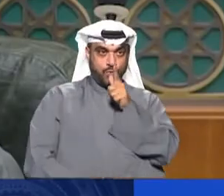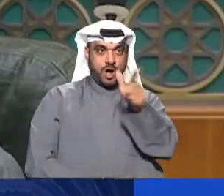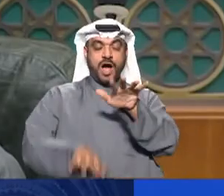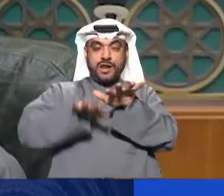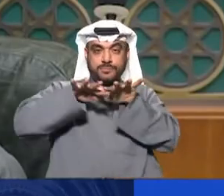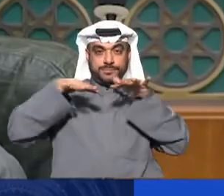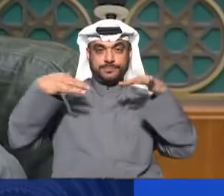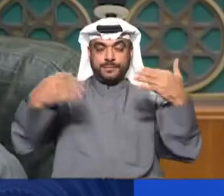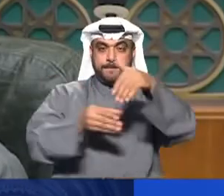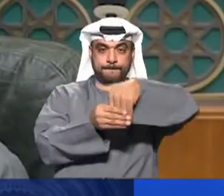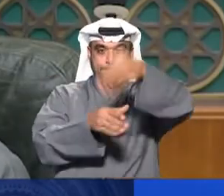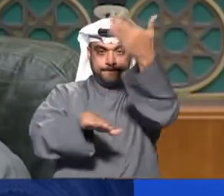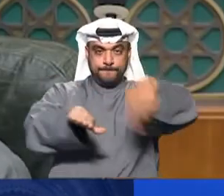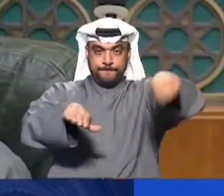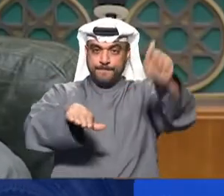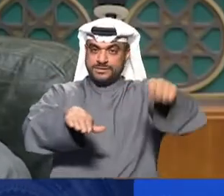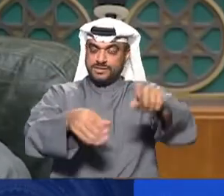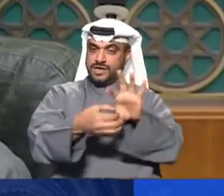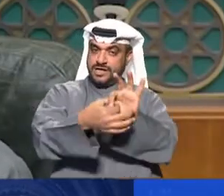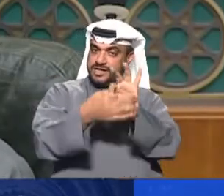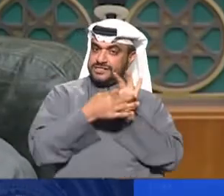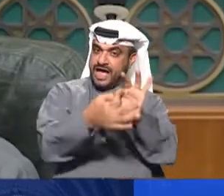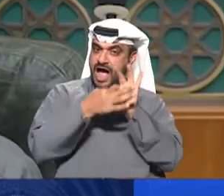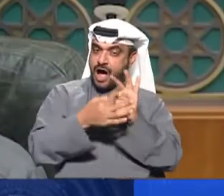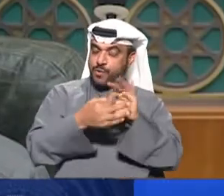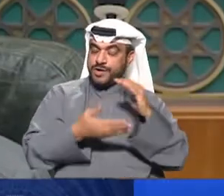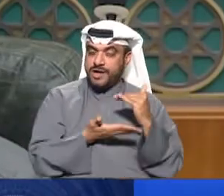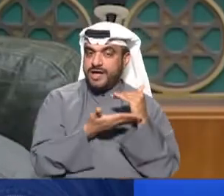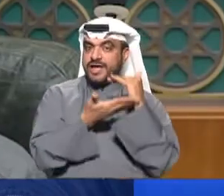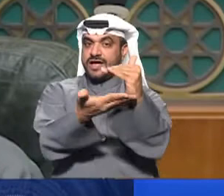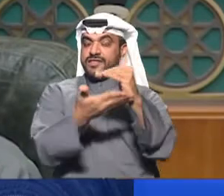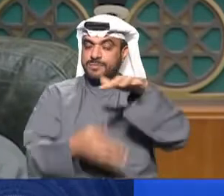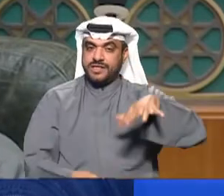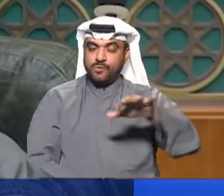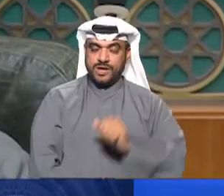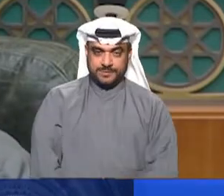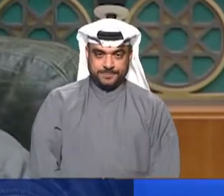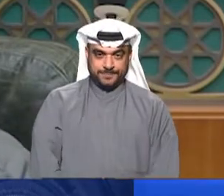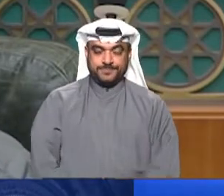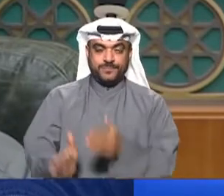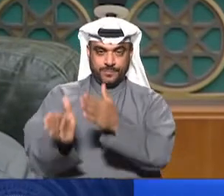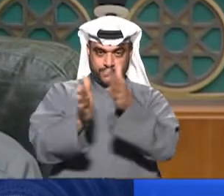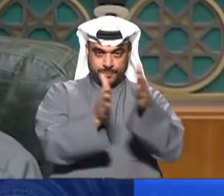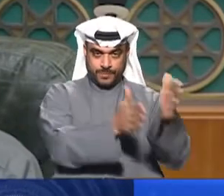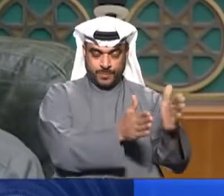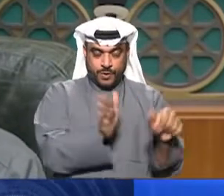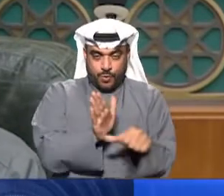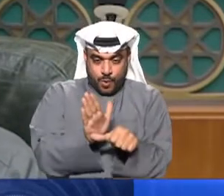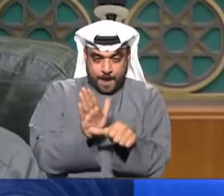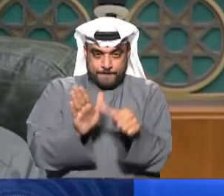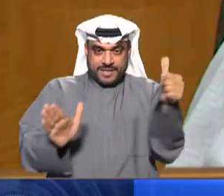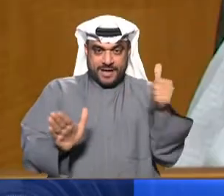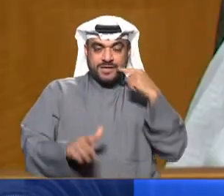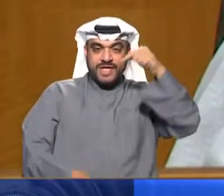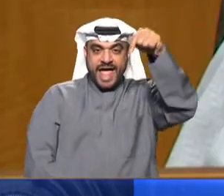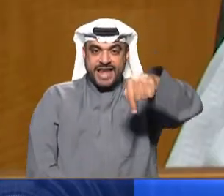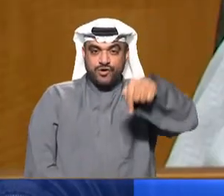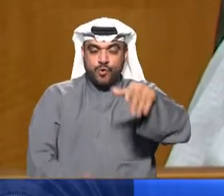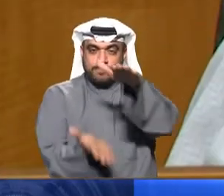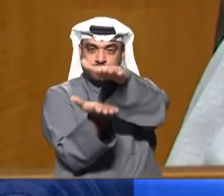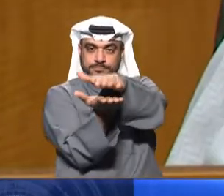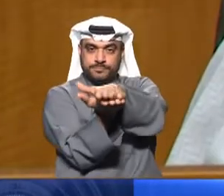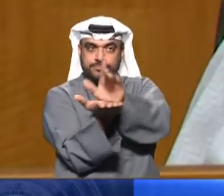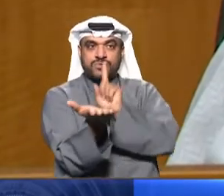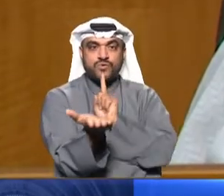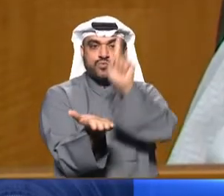مجلس الأمة للتعاون من أجل خدمة البلد في كل المجالات. وفي مستهل الجلسة اليوم أدى كل